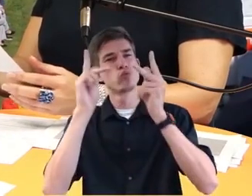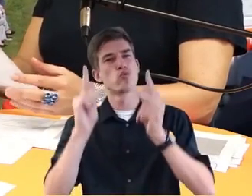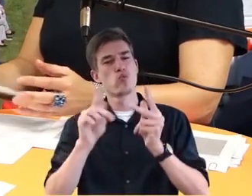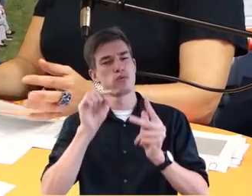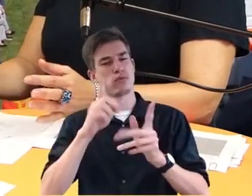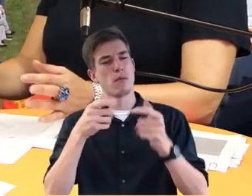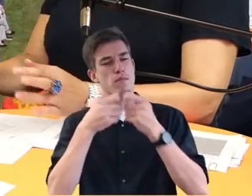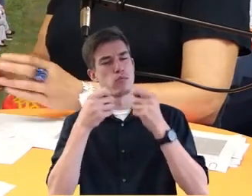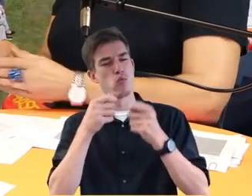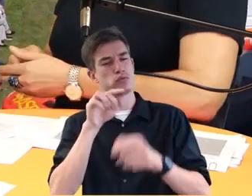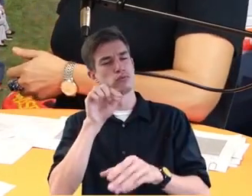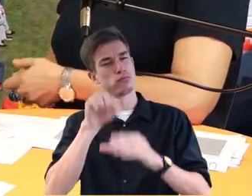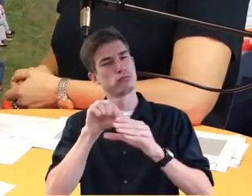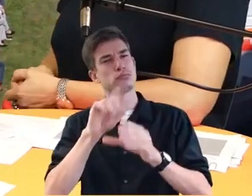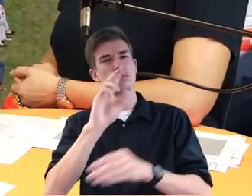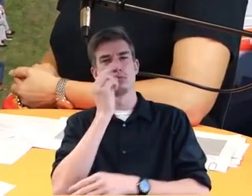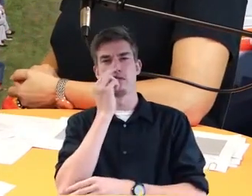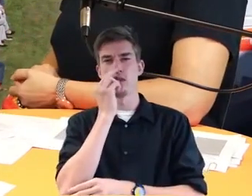des Bundes,